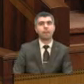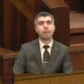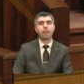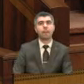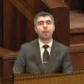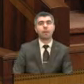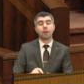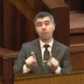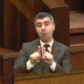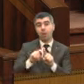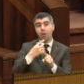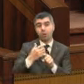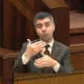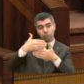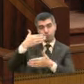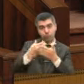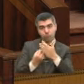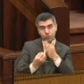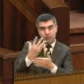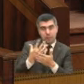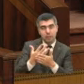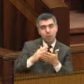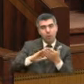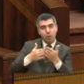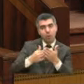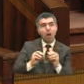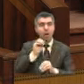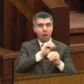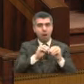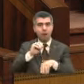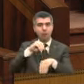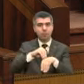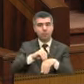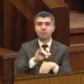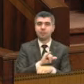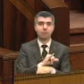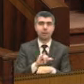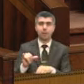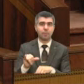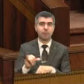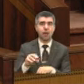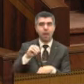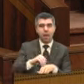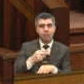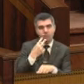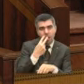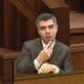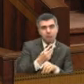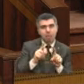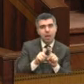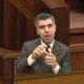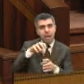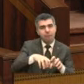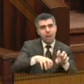يتم التجهيز ديالو او يتم الصيانه ديالو ولكن بين الفينه والاخرى كندوروا في نفس الحاله وفي